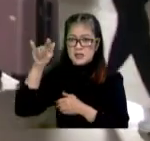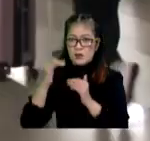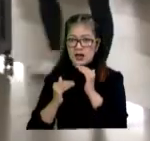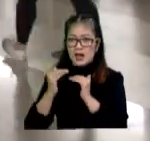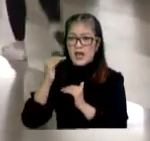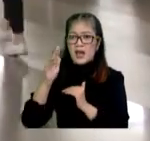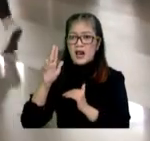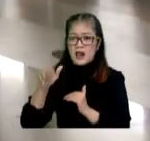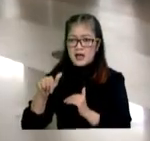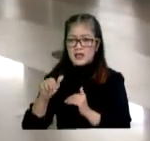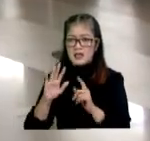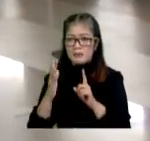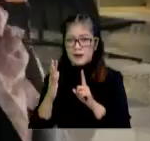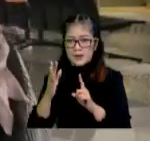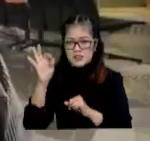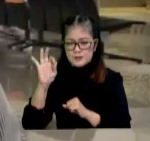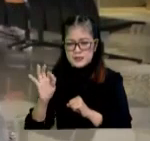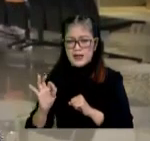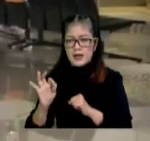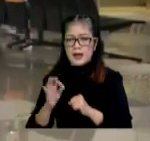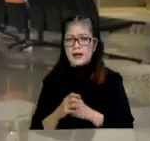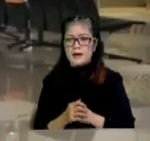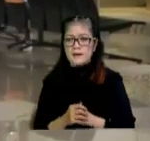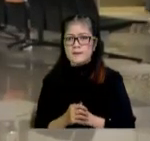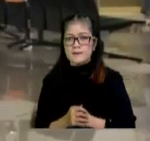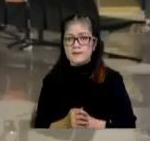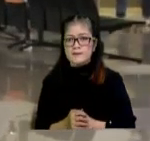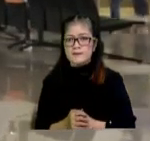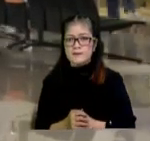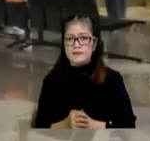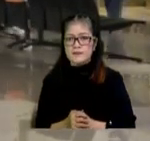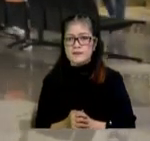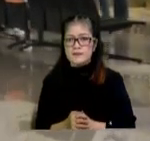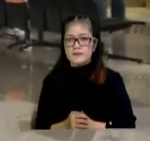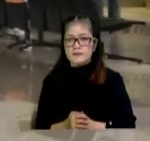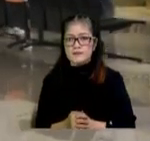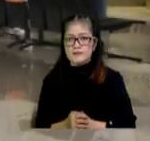tuslah 15%. Dari Tangerang, Banten, Asmugara, iNews, melaporkan.